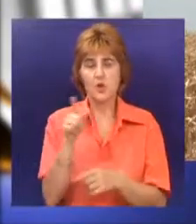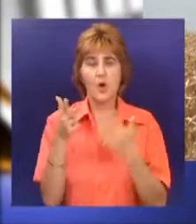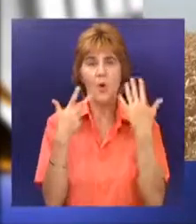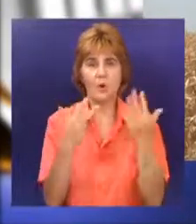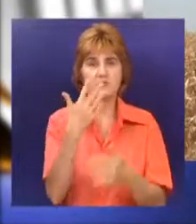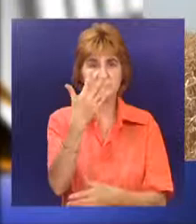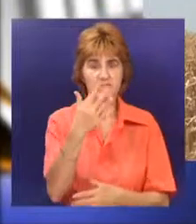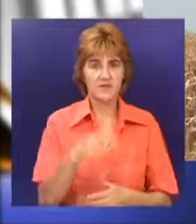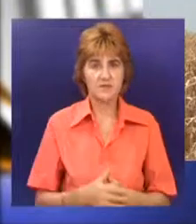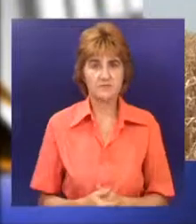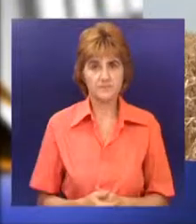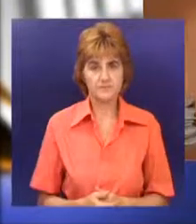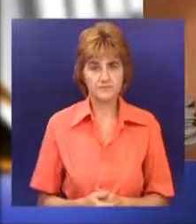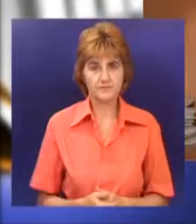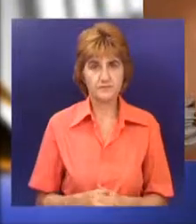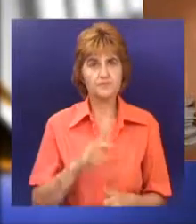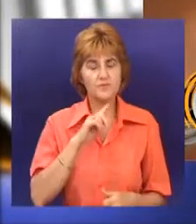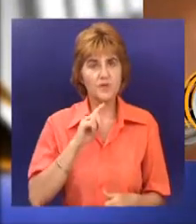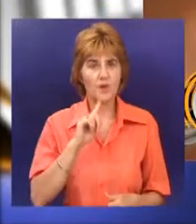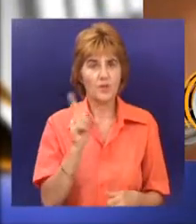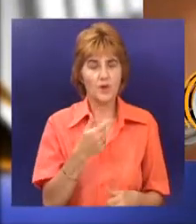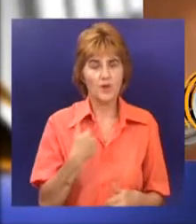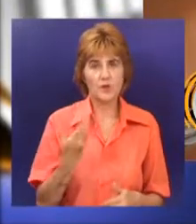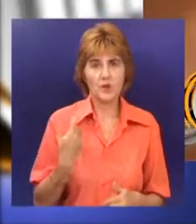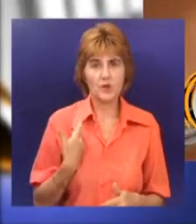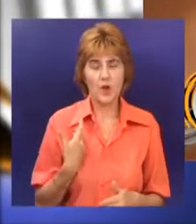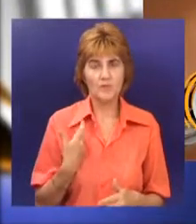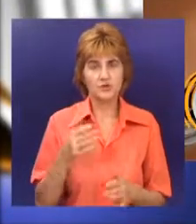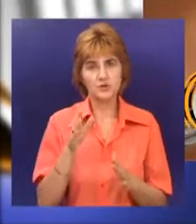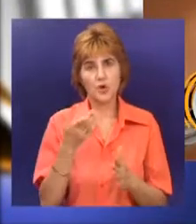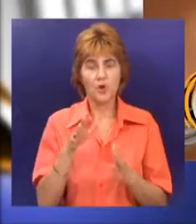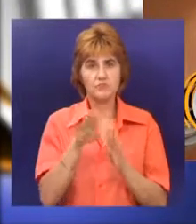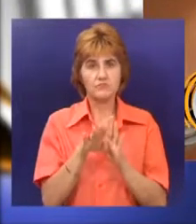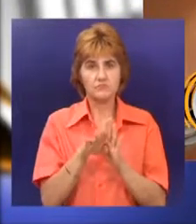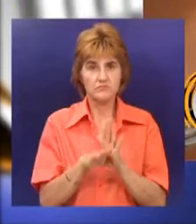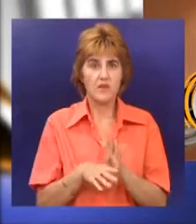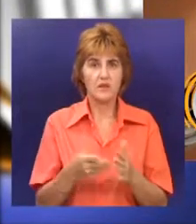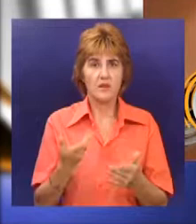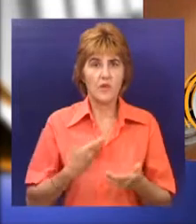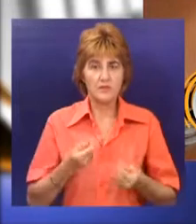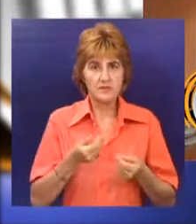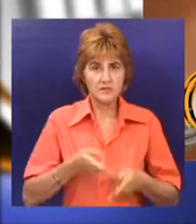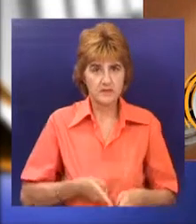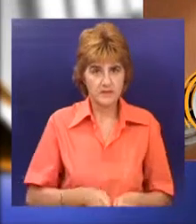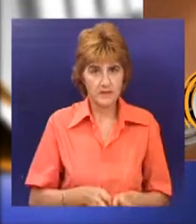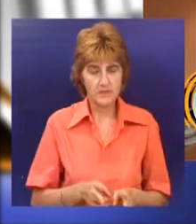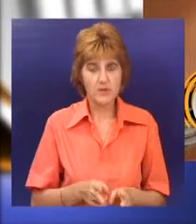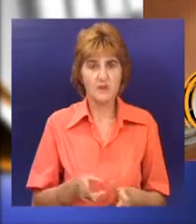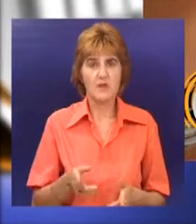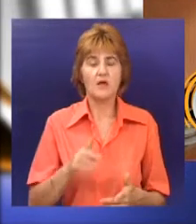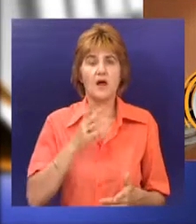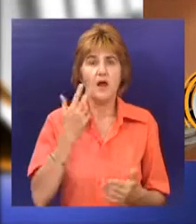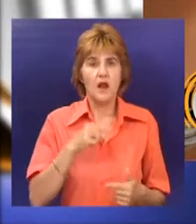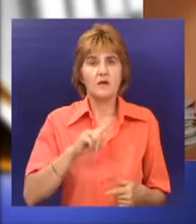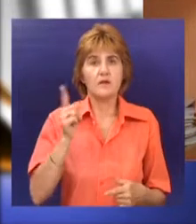do 85. Mnogi proizvođači su ostvarili prinose od 6,5 do 7 tona po hektaru, značajan broj